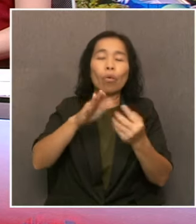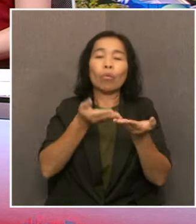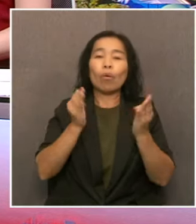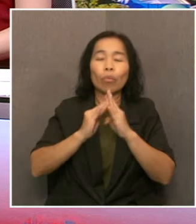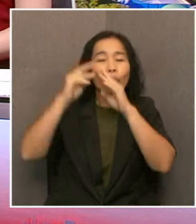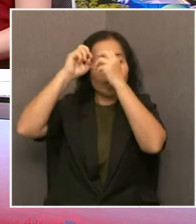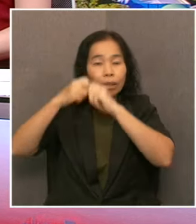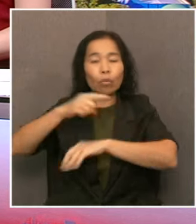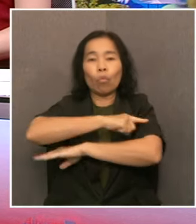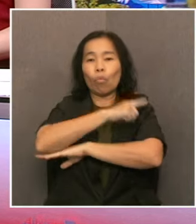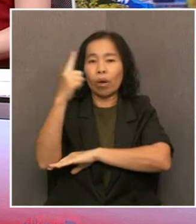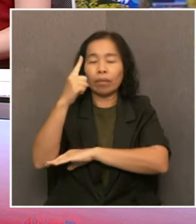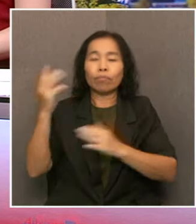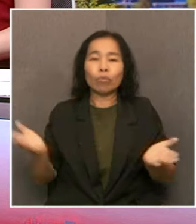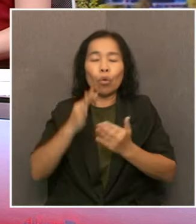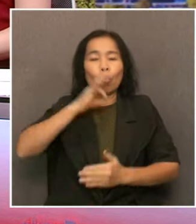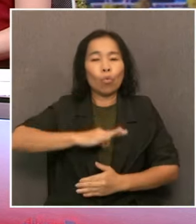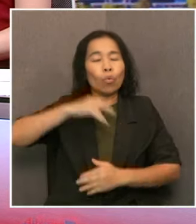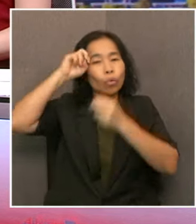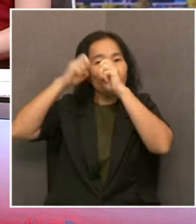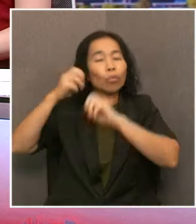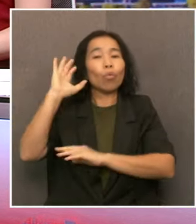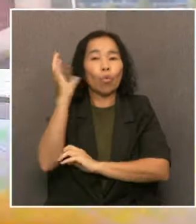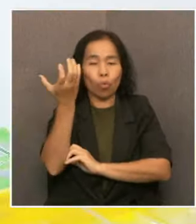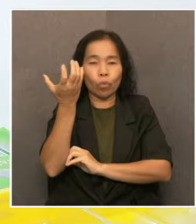เนองในวันรนโรงตรหนักรู้ออร์ทิสตโลกครับ